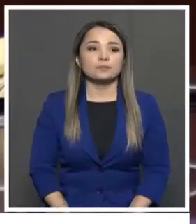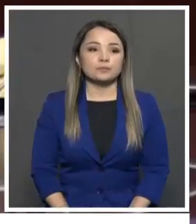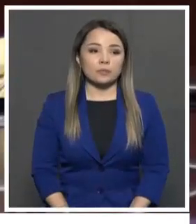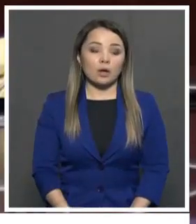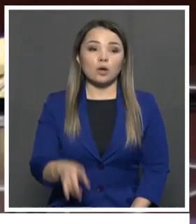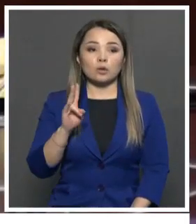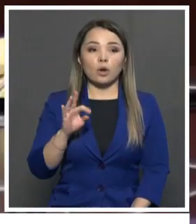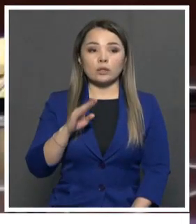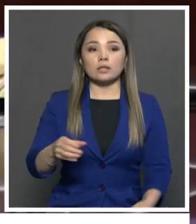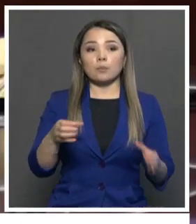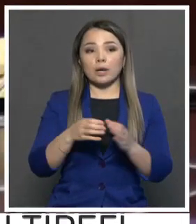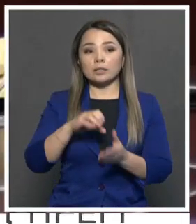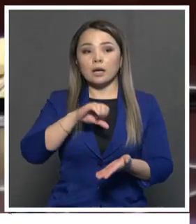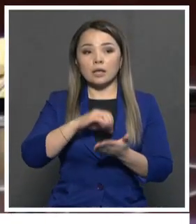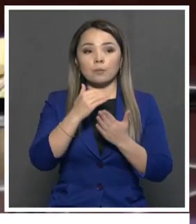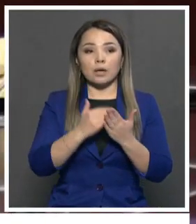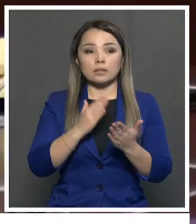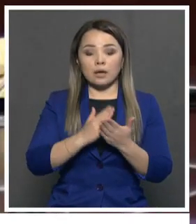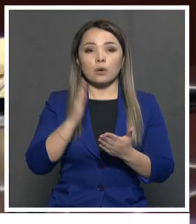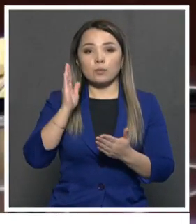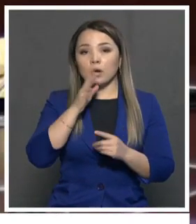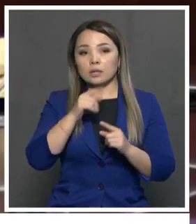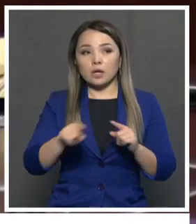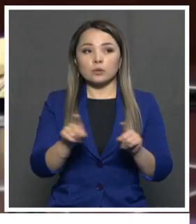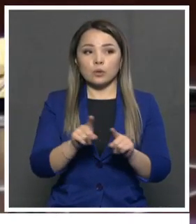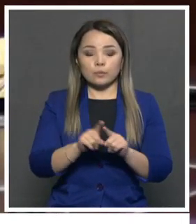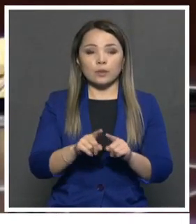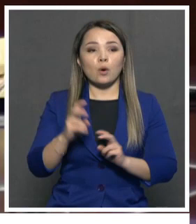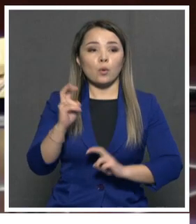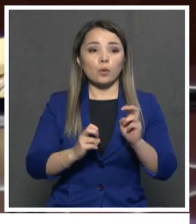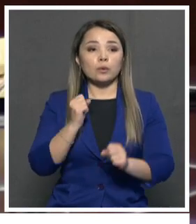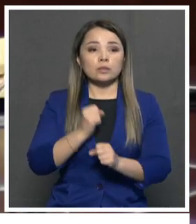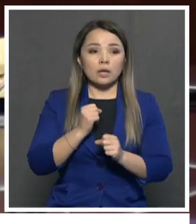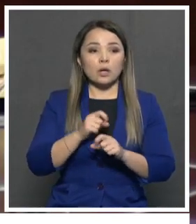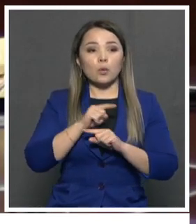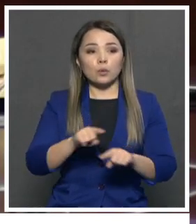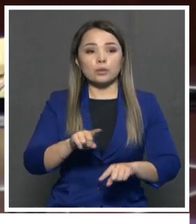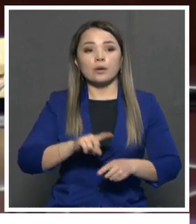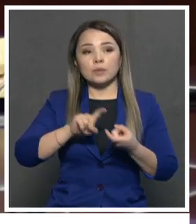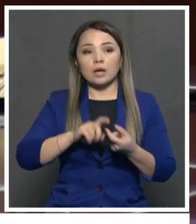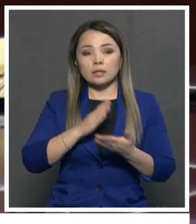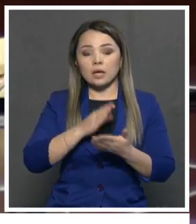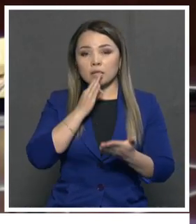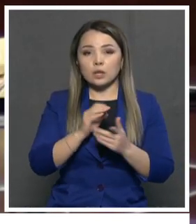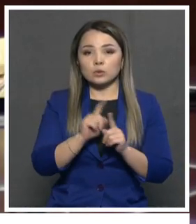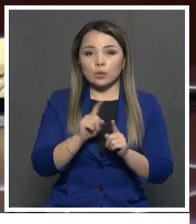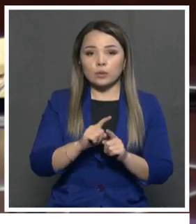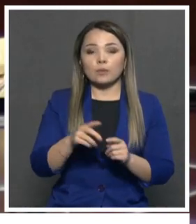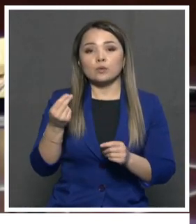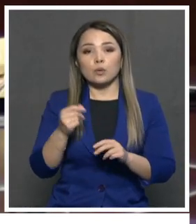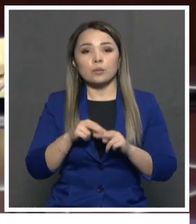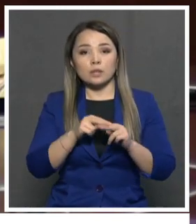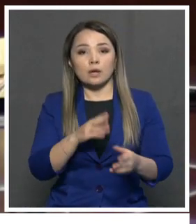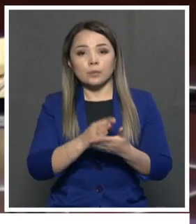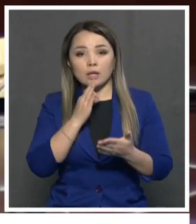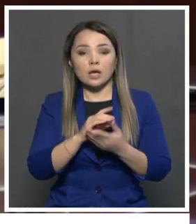Отан партиясының бағдарламасы бойынша алдымызда ауыл шаруашылығы тауарларын өндіру мен өңдеу бойынша ірі екі жүйелерді құру, субсидия беру